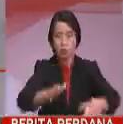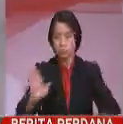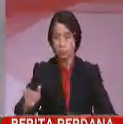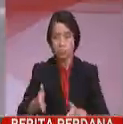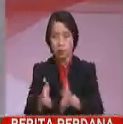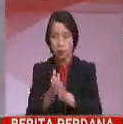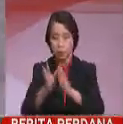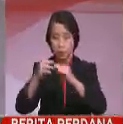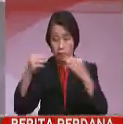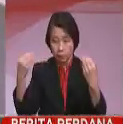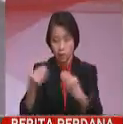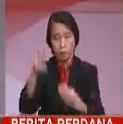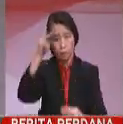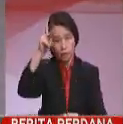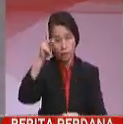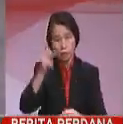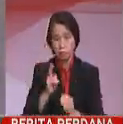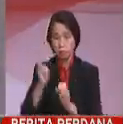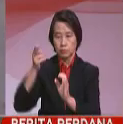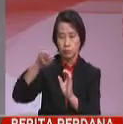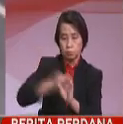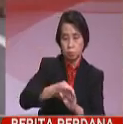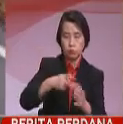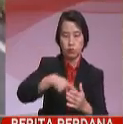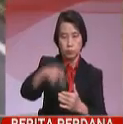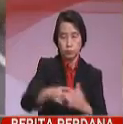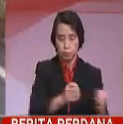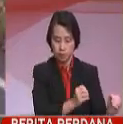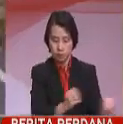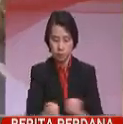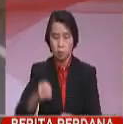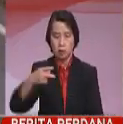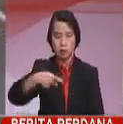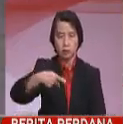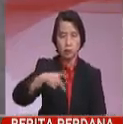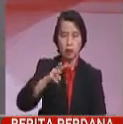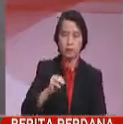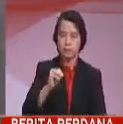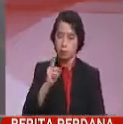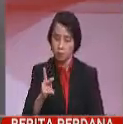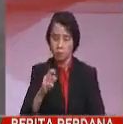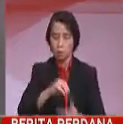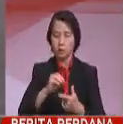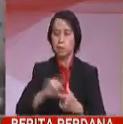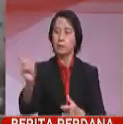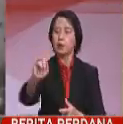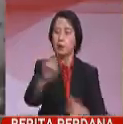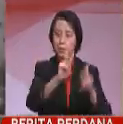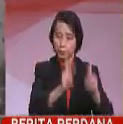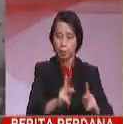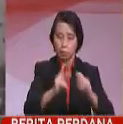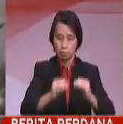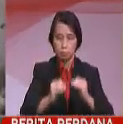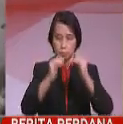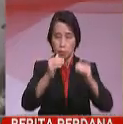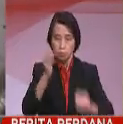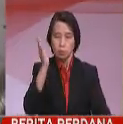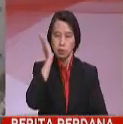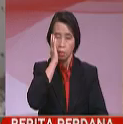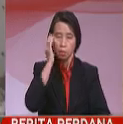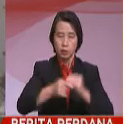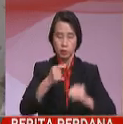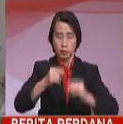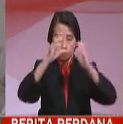menyeru masyarakat di Kelantan untuk menyertai program yang dianjurkan PBNK atau mana-mana pihak bagi meningkatkan pengetahuan